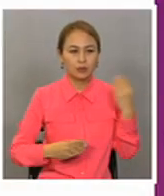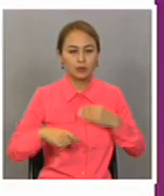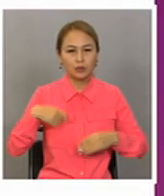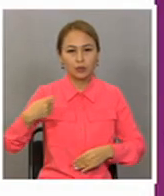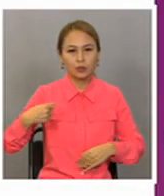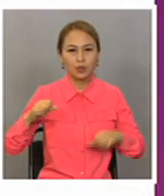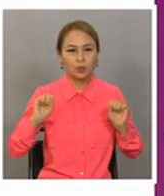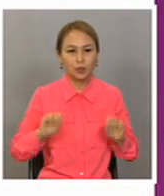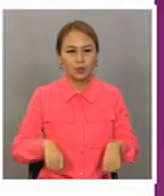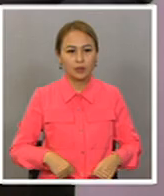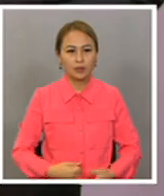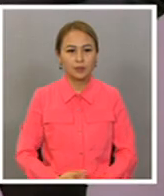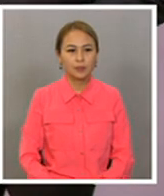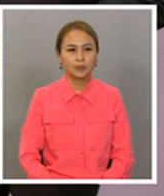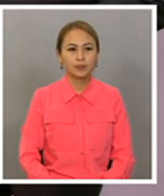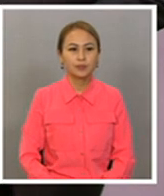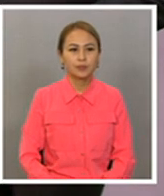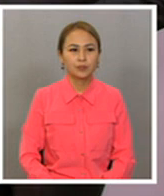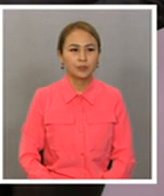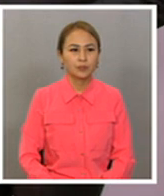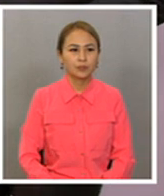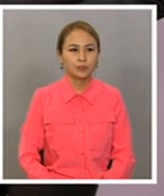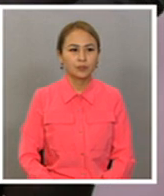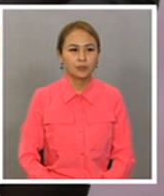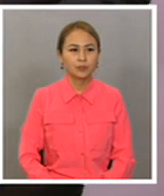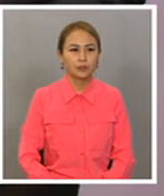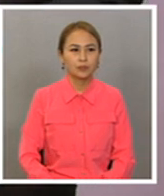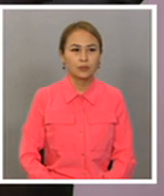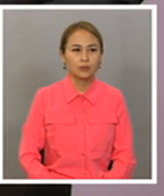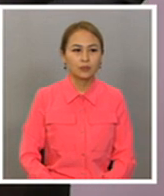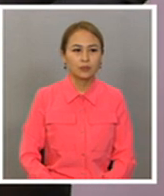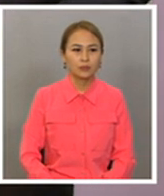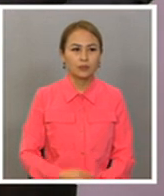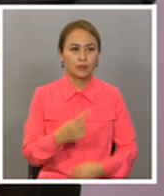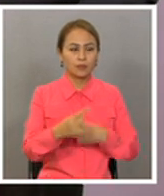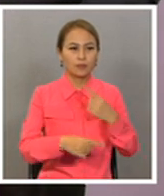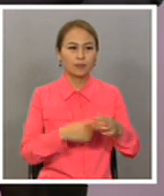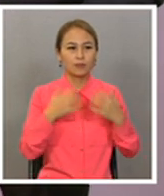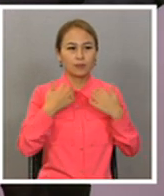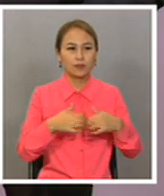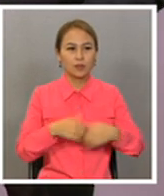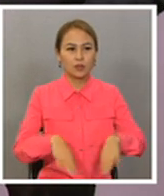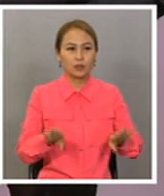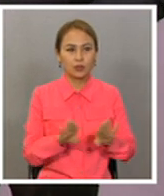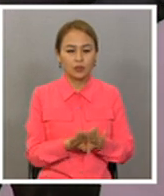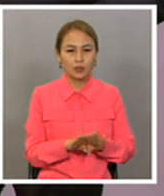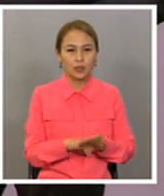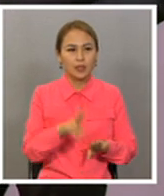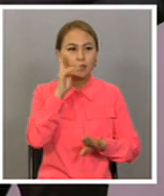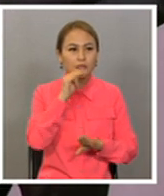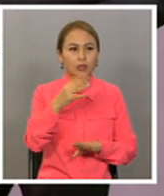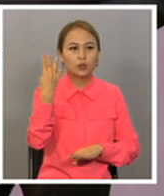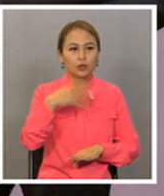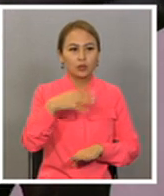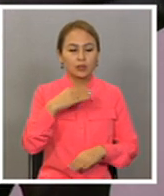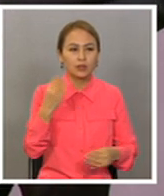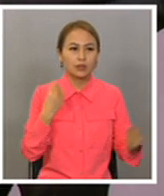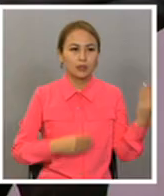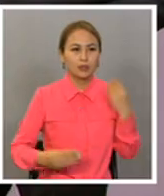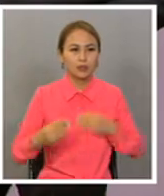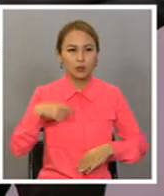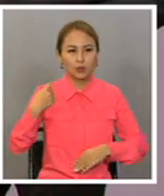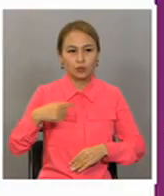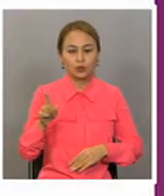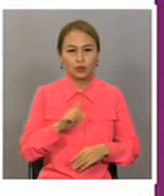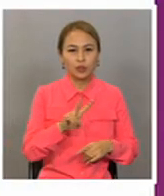boladı. Bu tapsırmanın kelesi esebine köşeyik. Yerlerge 40 sırt kiyim